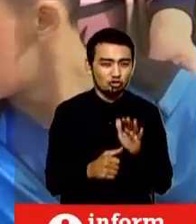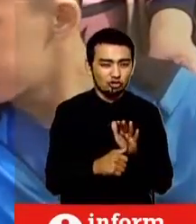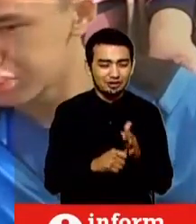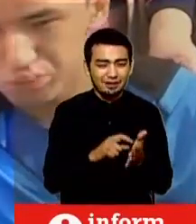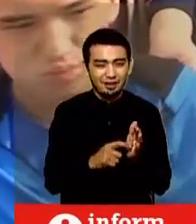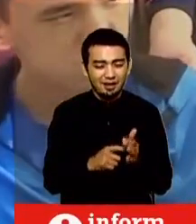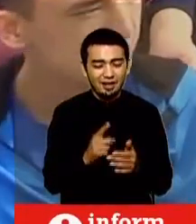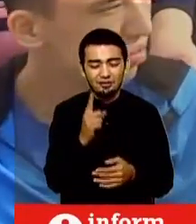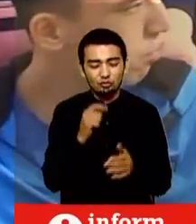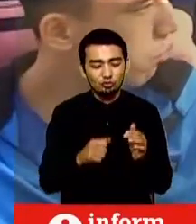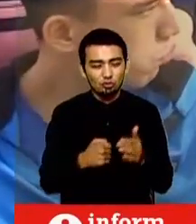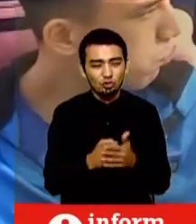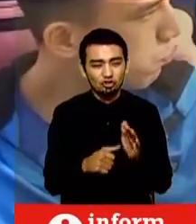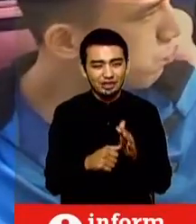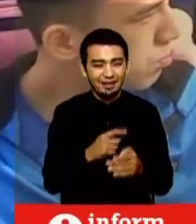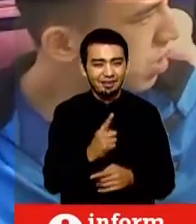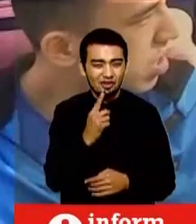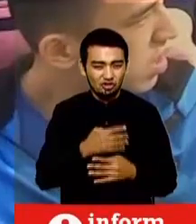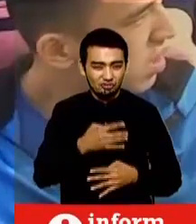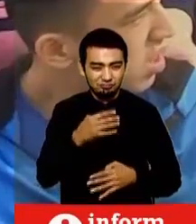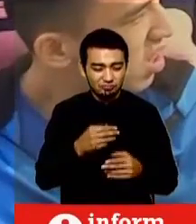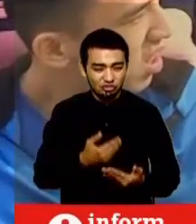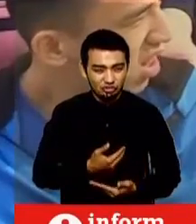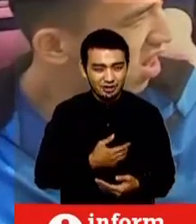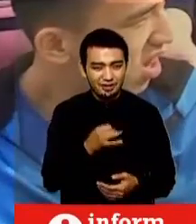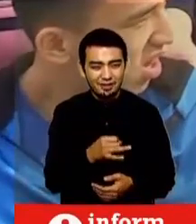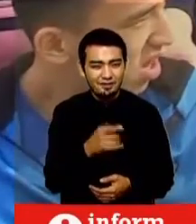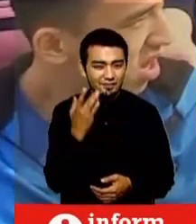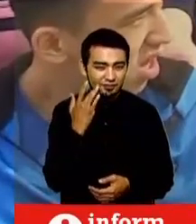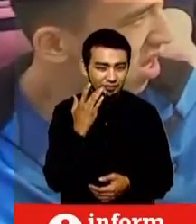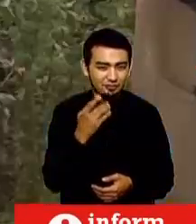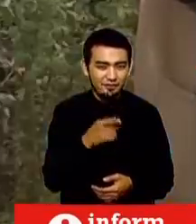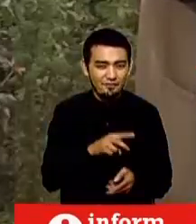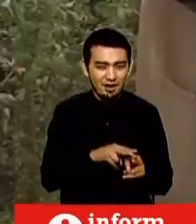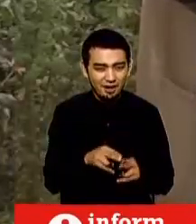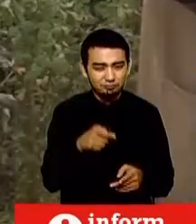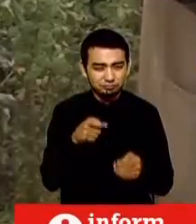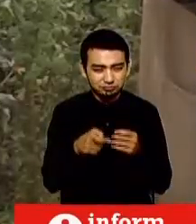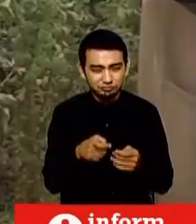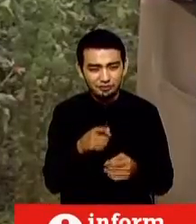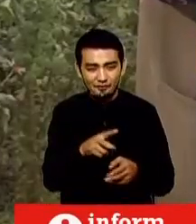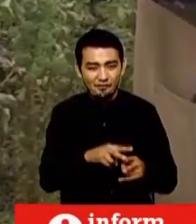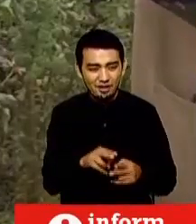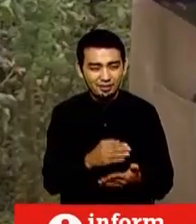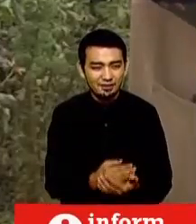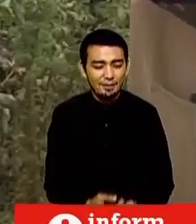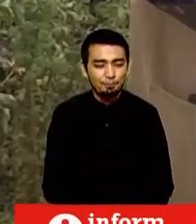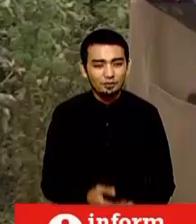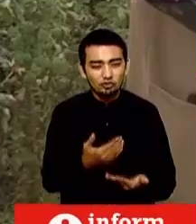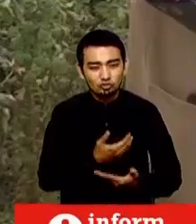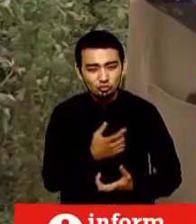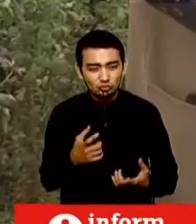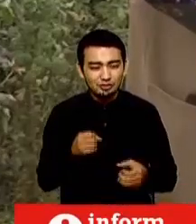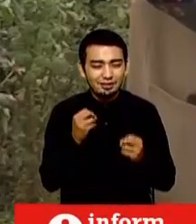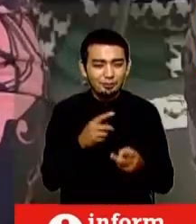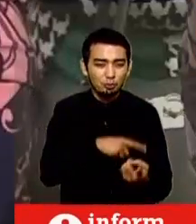это влияет на них. Во-первых, вот это каждый день дрелью, то, что работают. Местные жители недоумевают, как